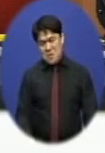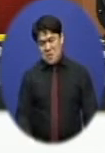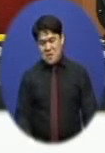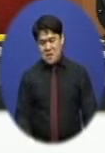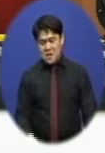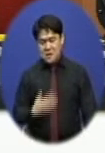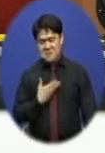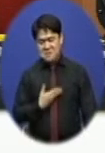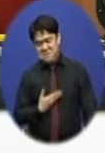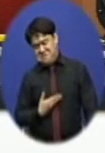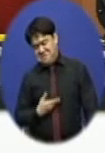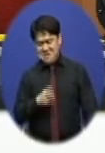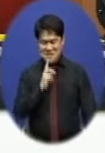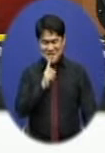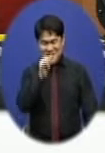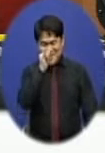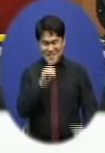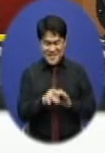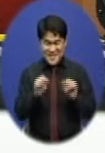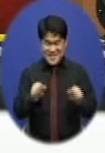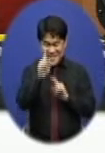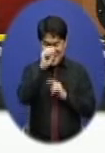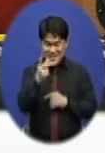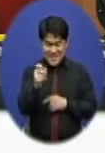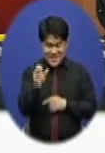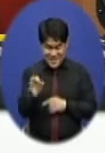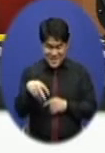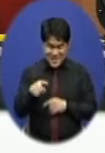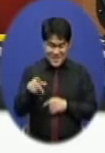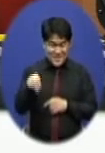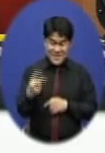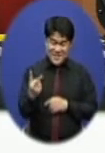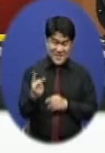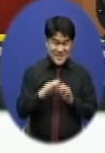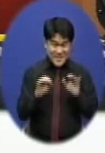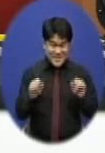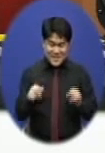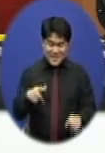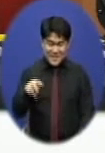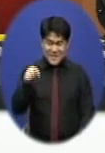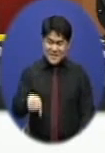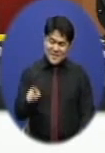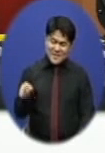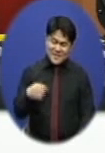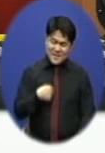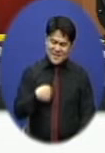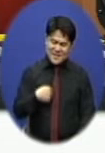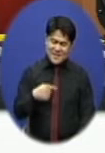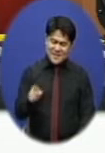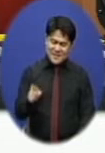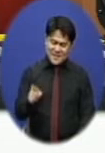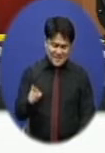반갑습니다. 어디서, 안녕하세요, 서정 씨. 서정 씨. 예, 예. 서정 씨한테 제가 얘기 있어요.